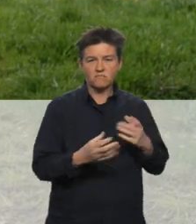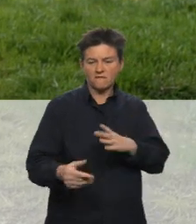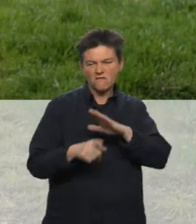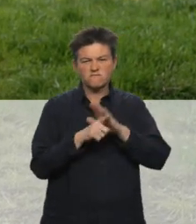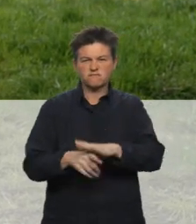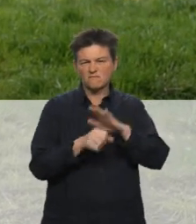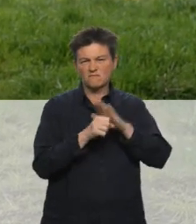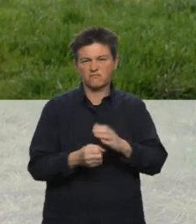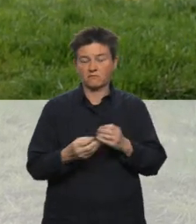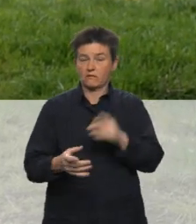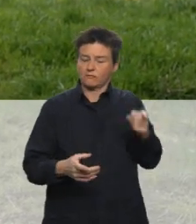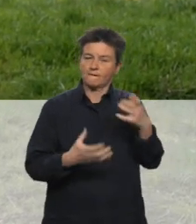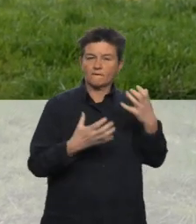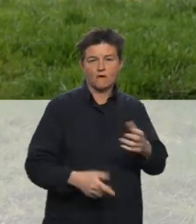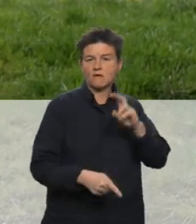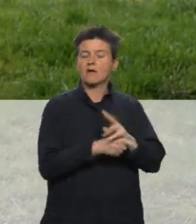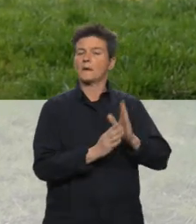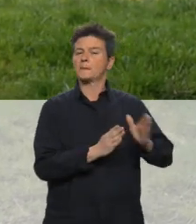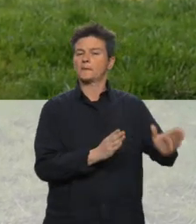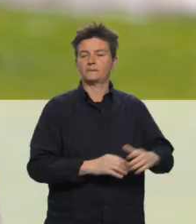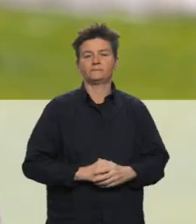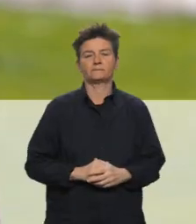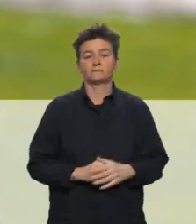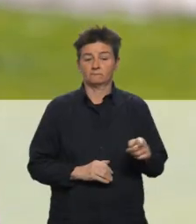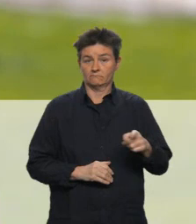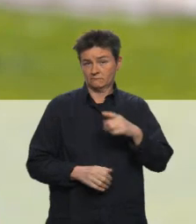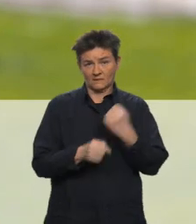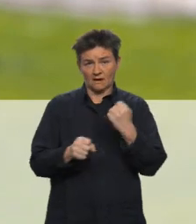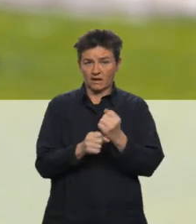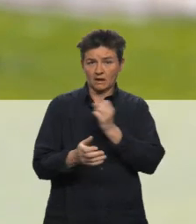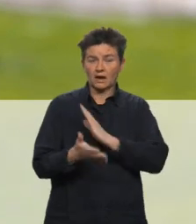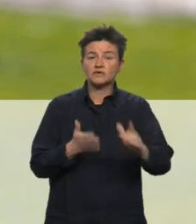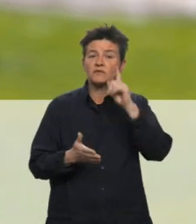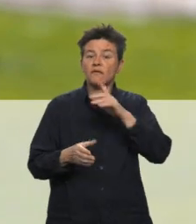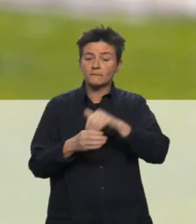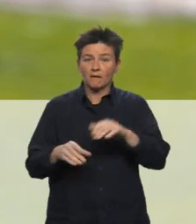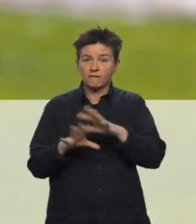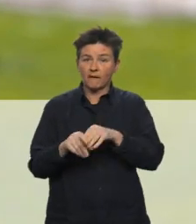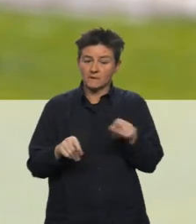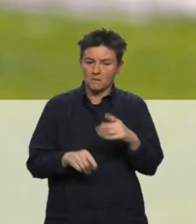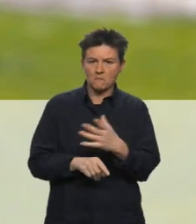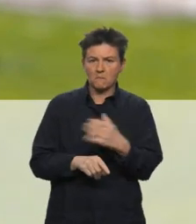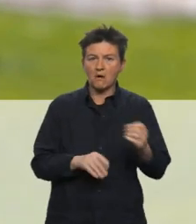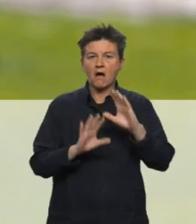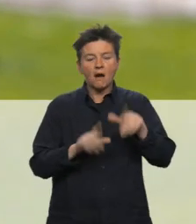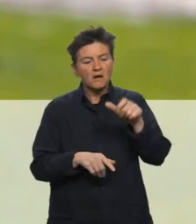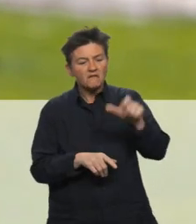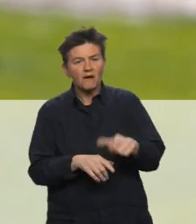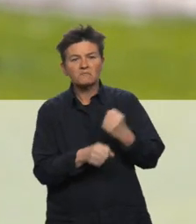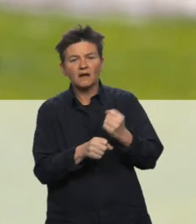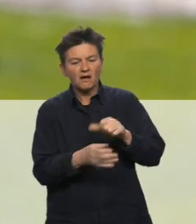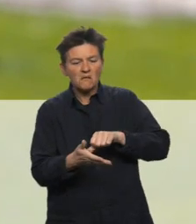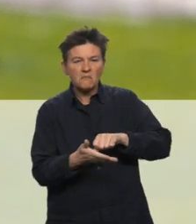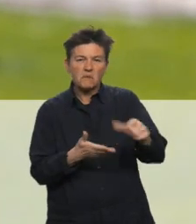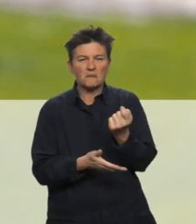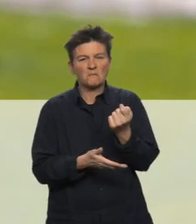oppressions et les discriminations pour préserver l'ordre existant. Il s'approprie le travail gratuit des femmes dans le cadre familial et les sous-paie dans